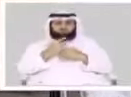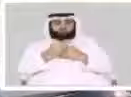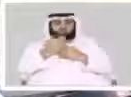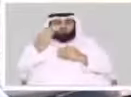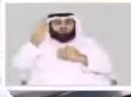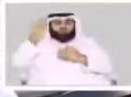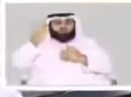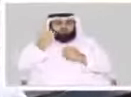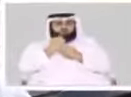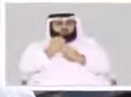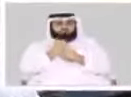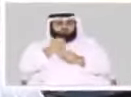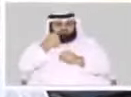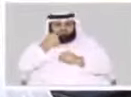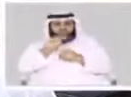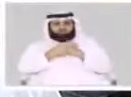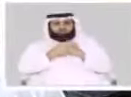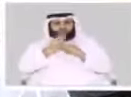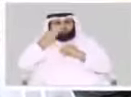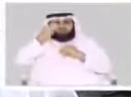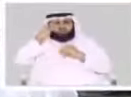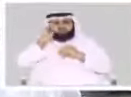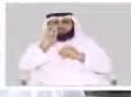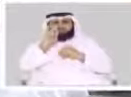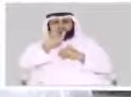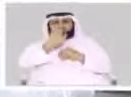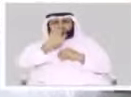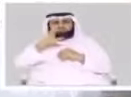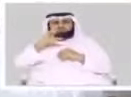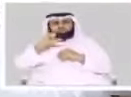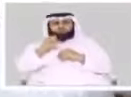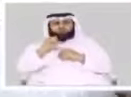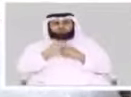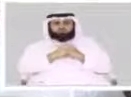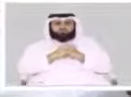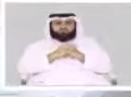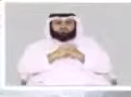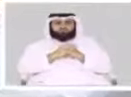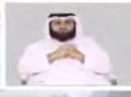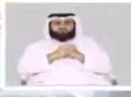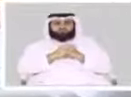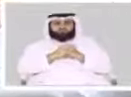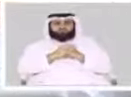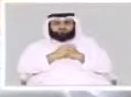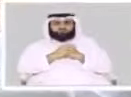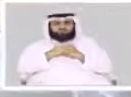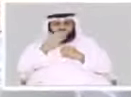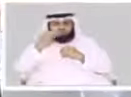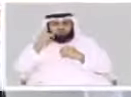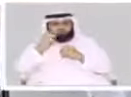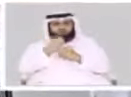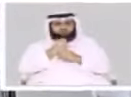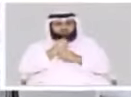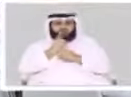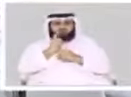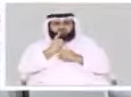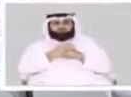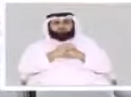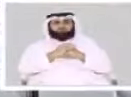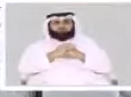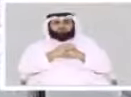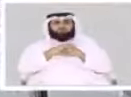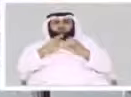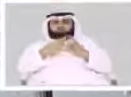كانوا يصنعون. نسوا هنا، النسيان هنا بمعنى ترك العمل، وليس النسيان المعهود. فهناك